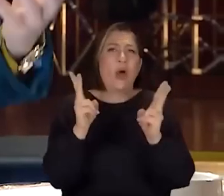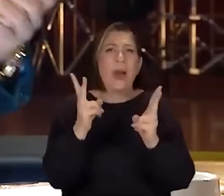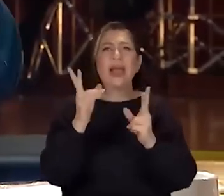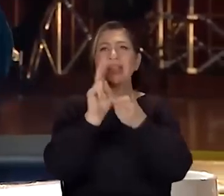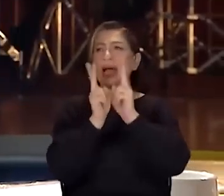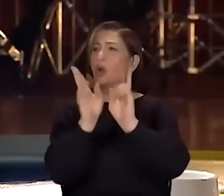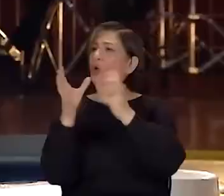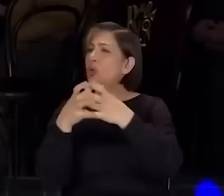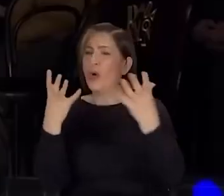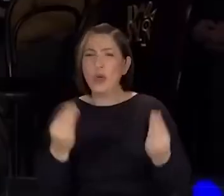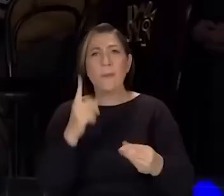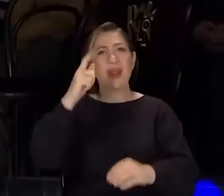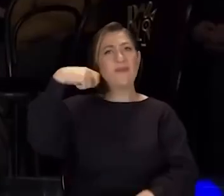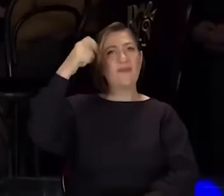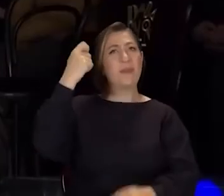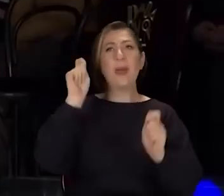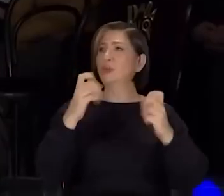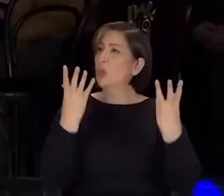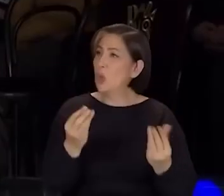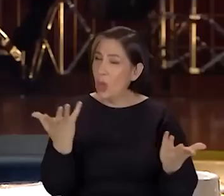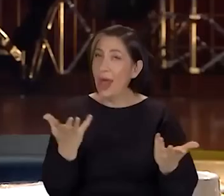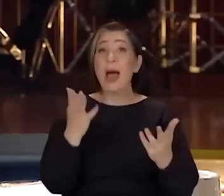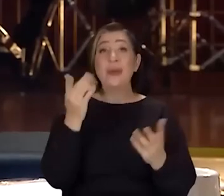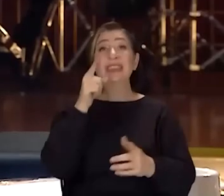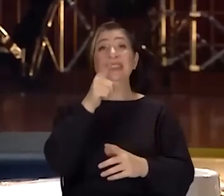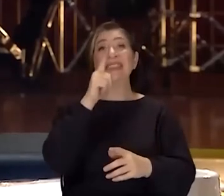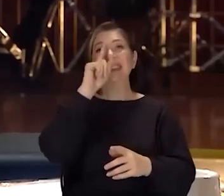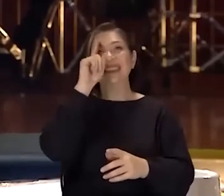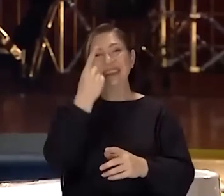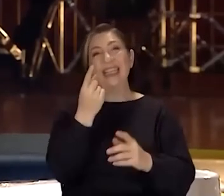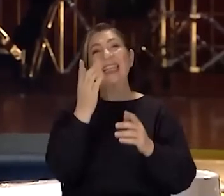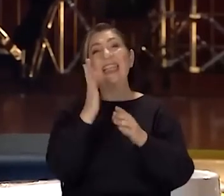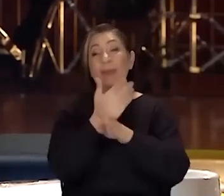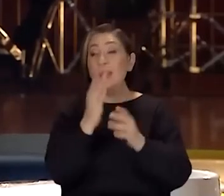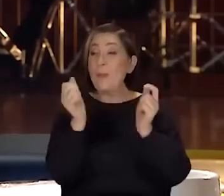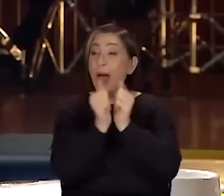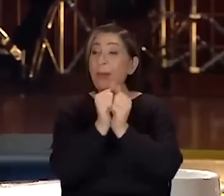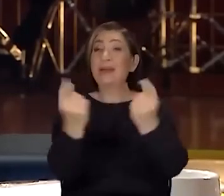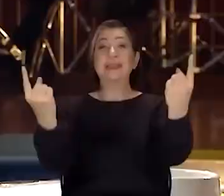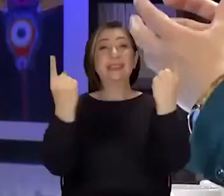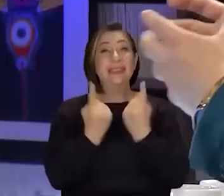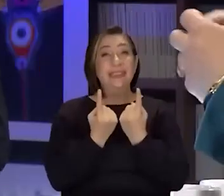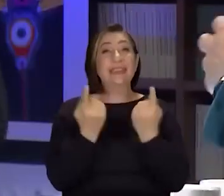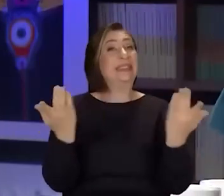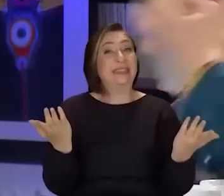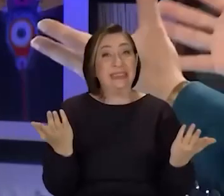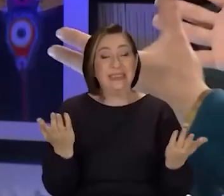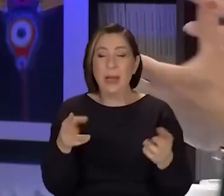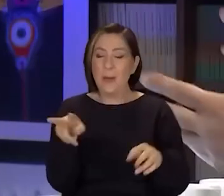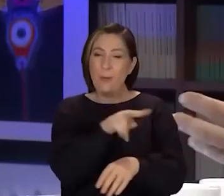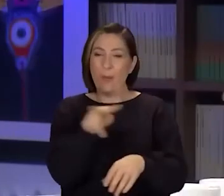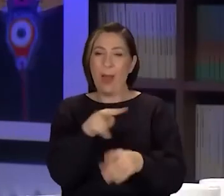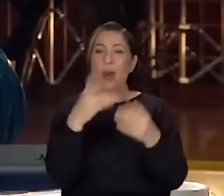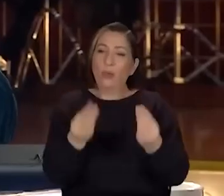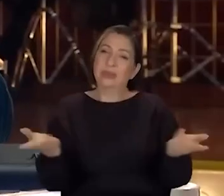bir tiyatro grubu oluyor, bir film yapmış oluyorlar filan. Sizin dostluğumuz dolayısıyla beraber çağırmamızın nedeni